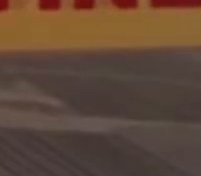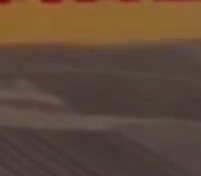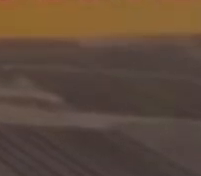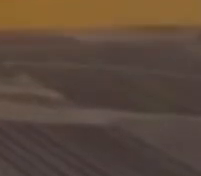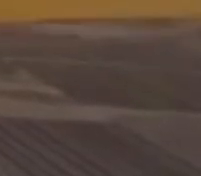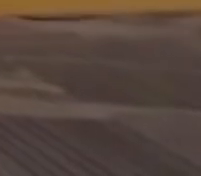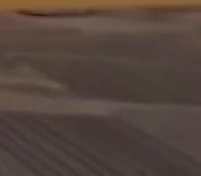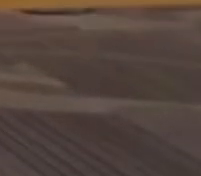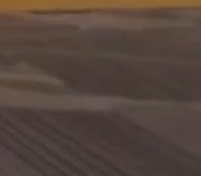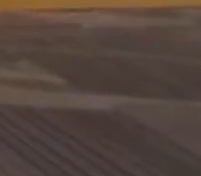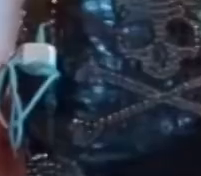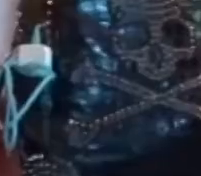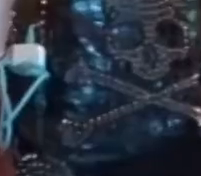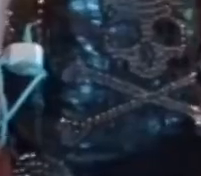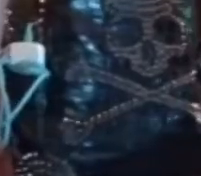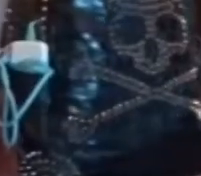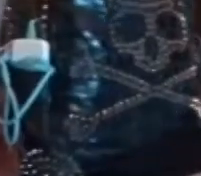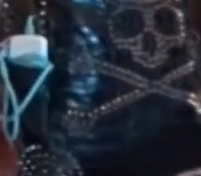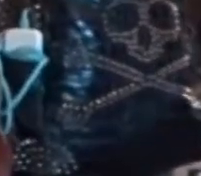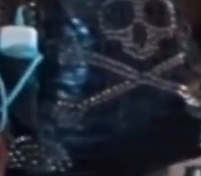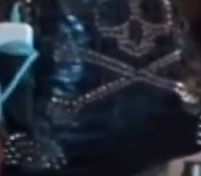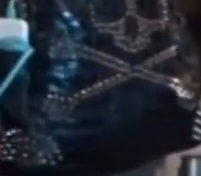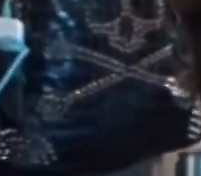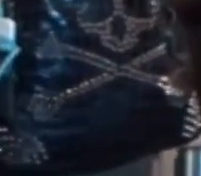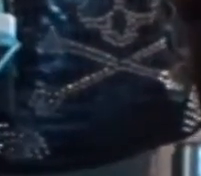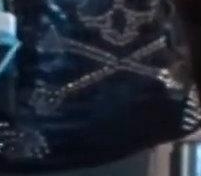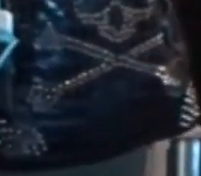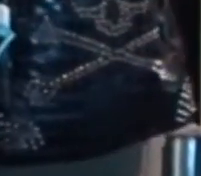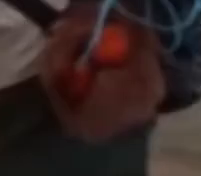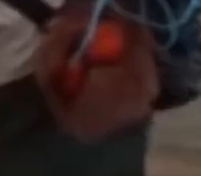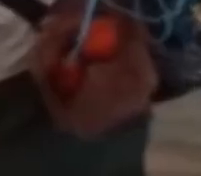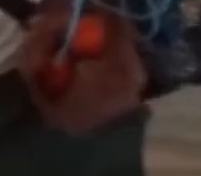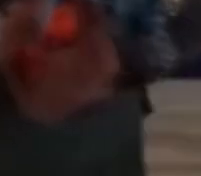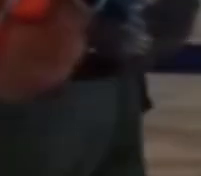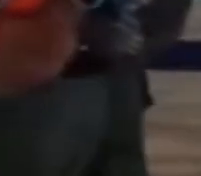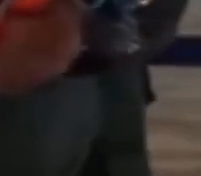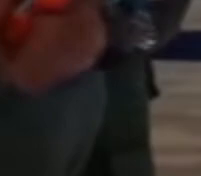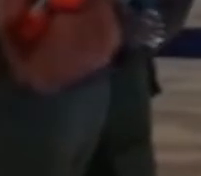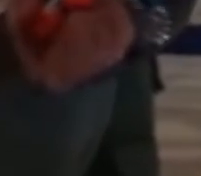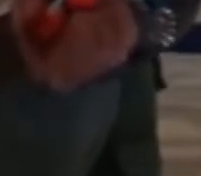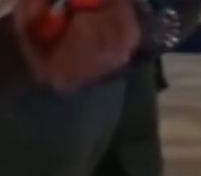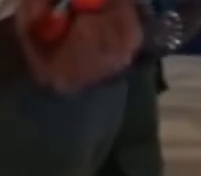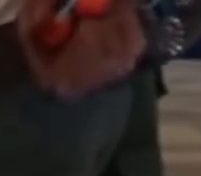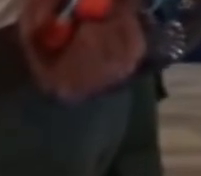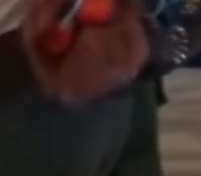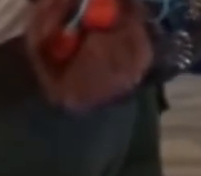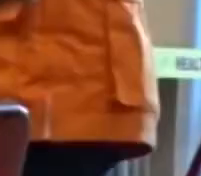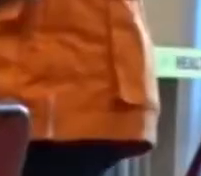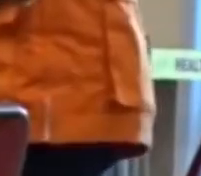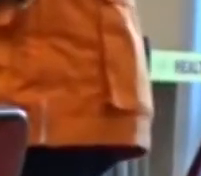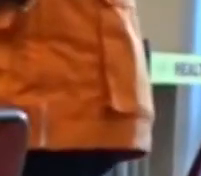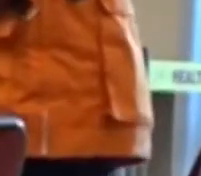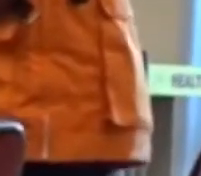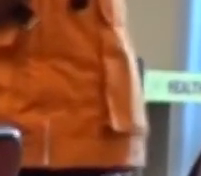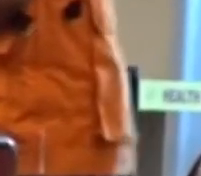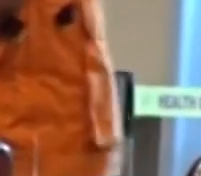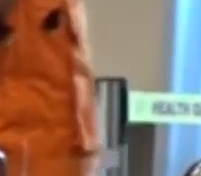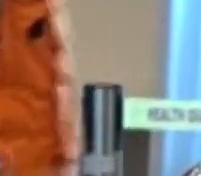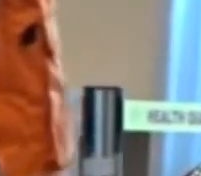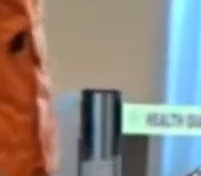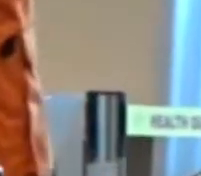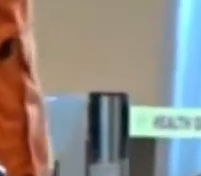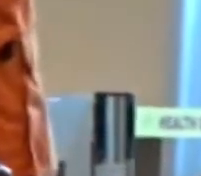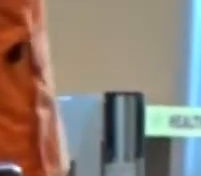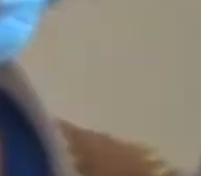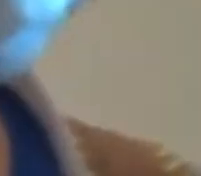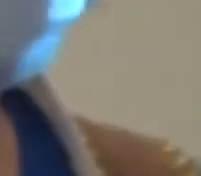riwayat perjalanan dan orang-orang yang pernah berinteraksi dengan warga Cina tersebut. Meski saat meninggalkan Bali akhir Januari tidak ada